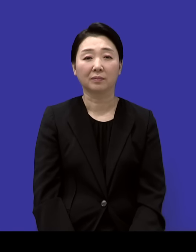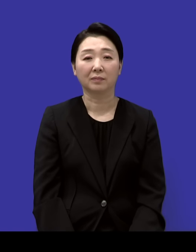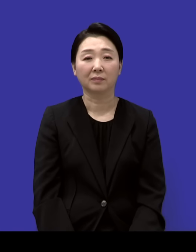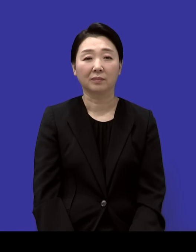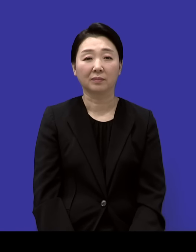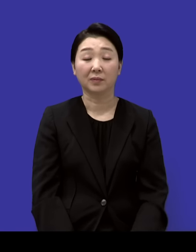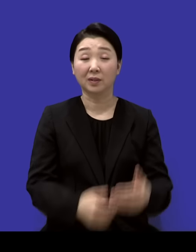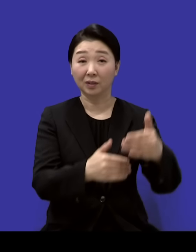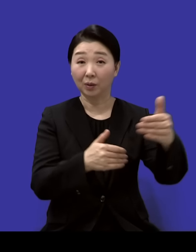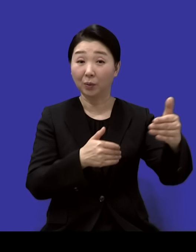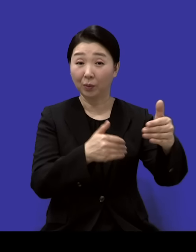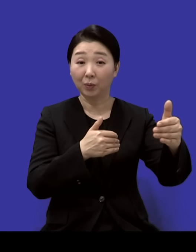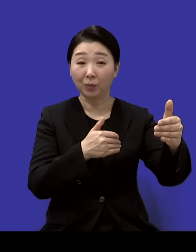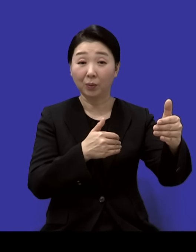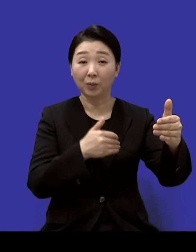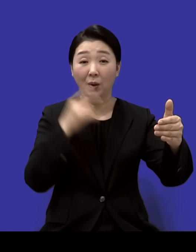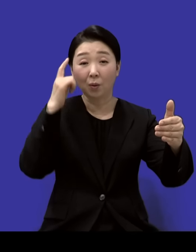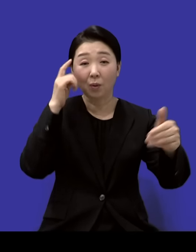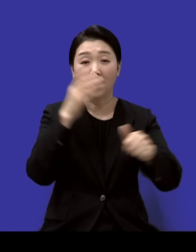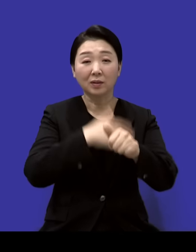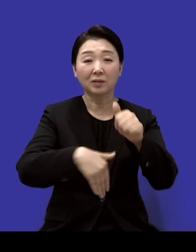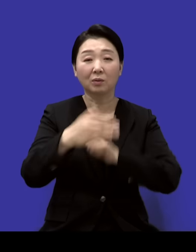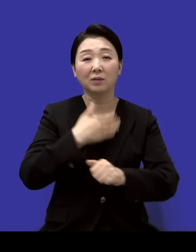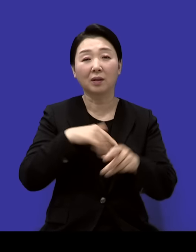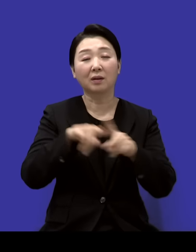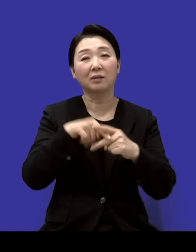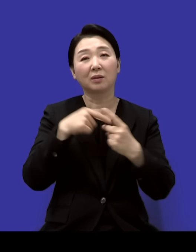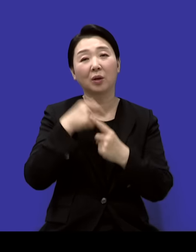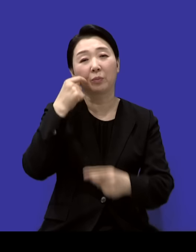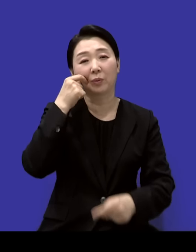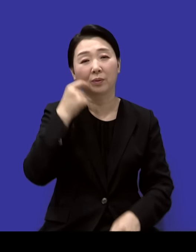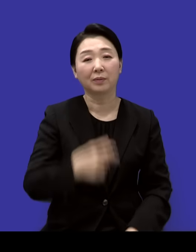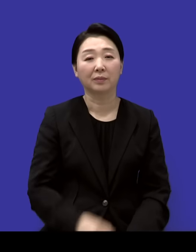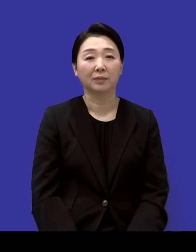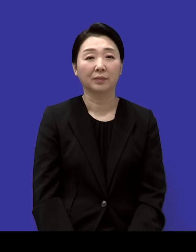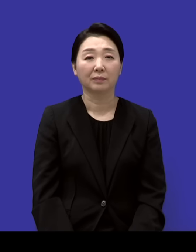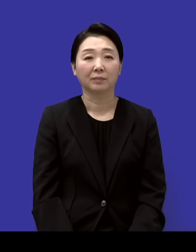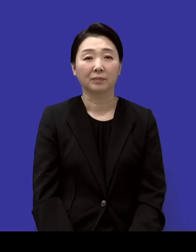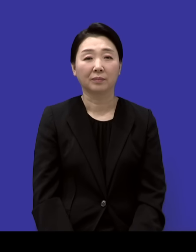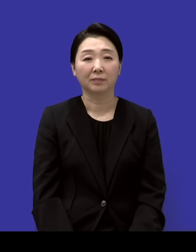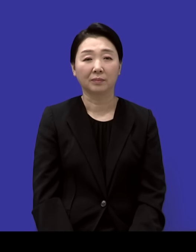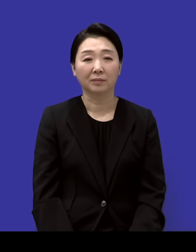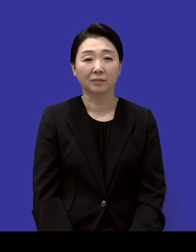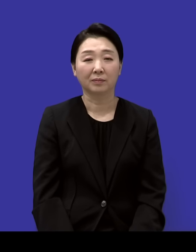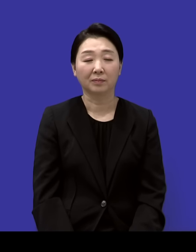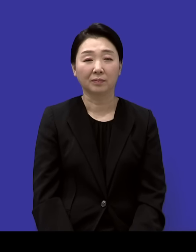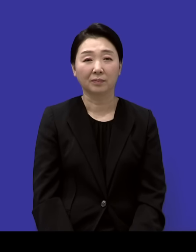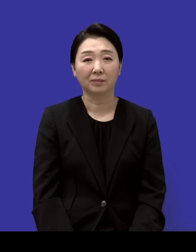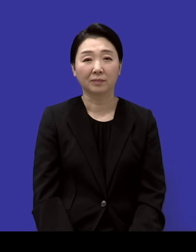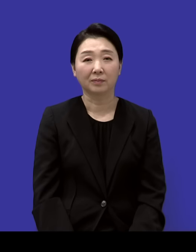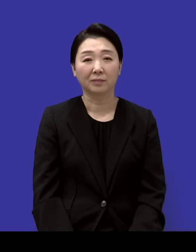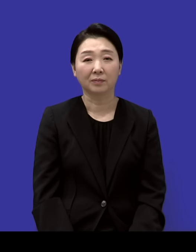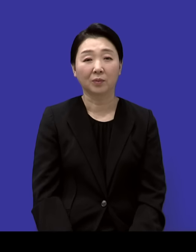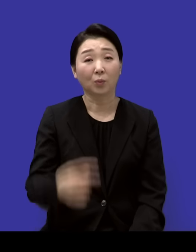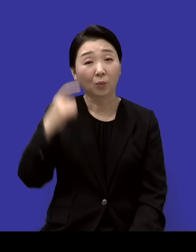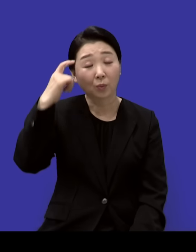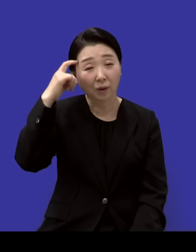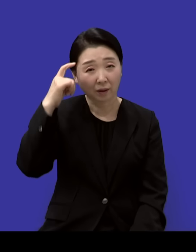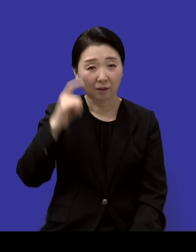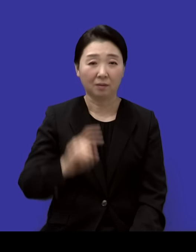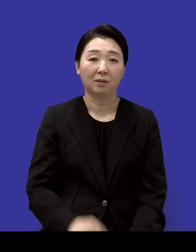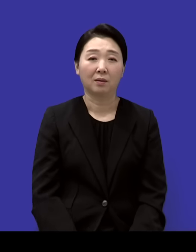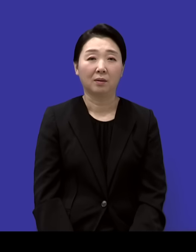거리를 두게 된 그 상황들이 제가 납득하기 너무 힘들었던 것 같아요. 저는 좀 이해할 수 없는 방식이었던 것 같아요. 네. 한 번은